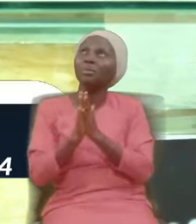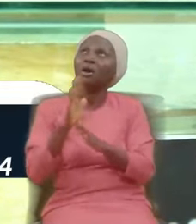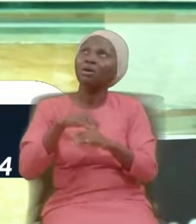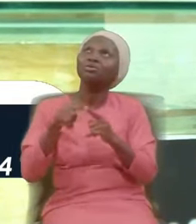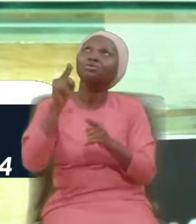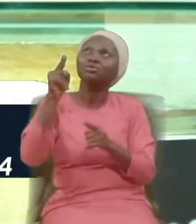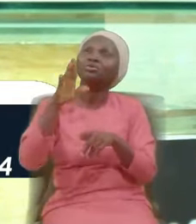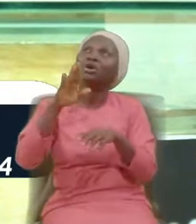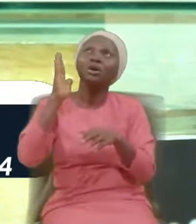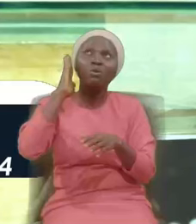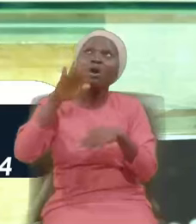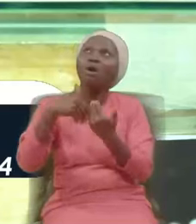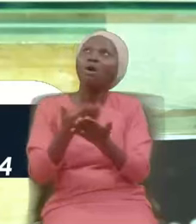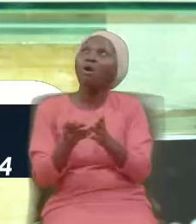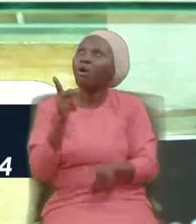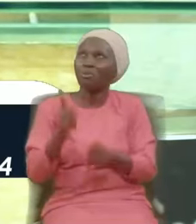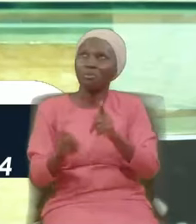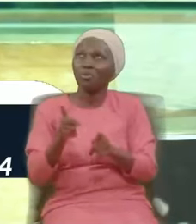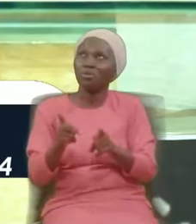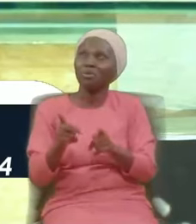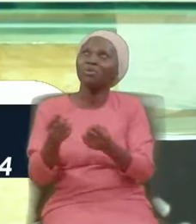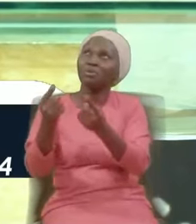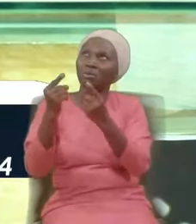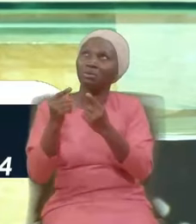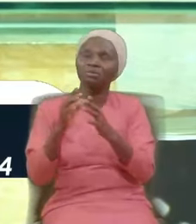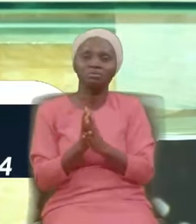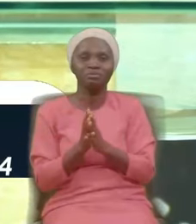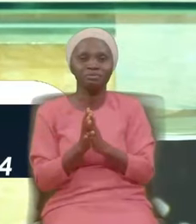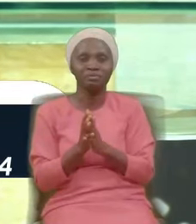hommes viendront à toi.